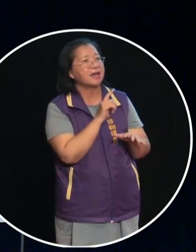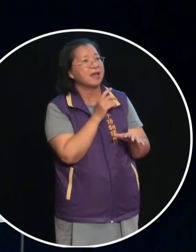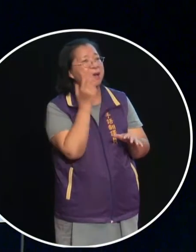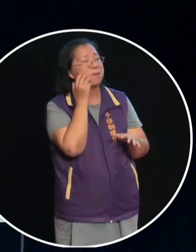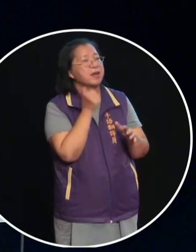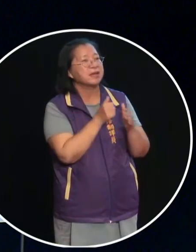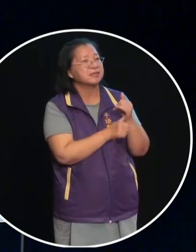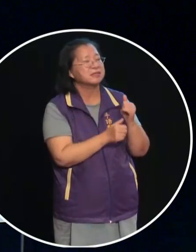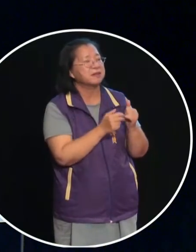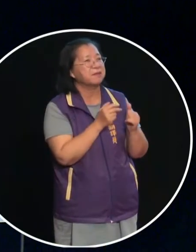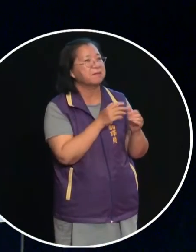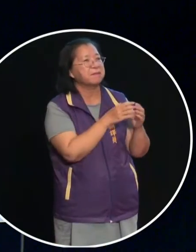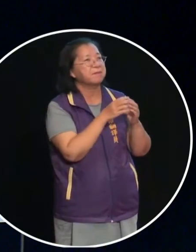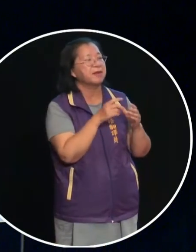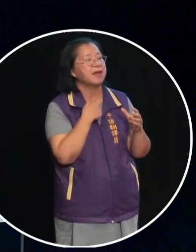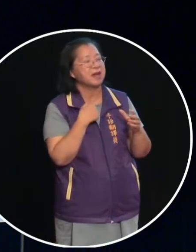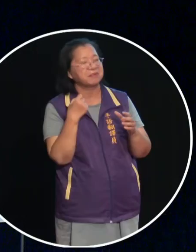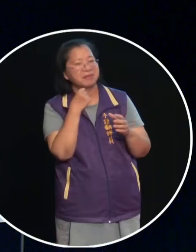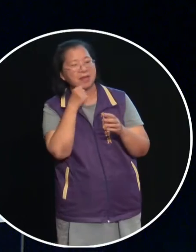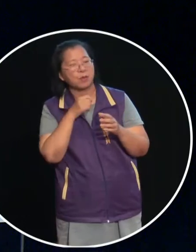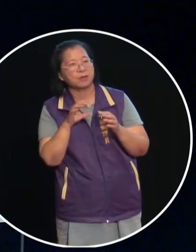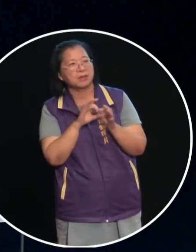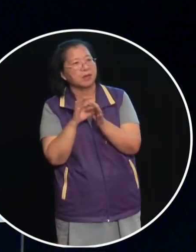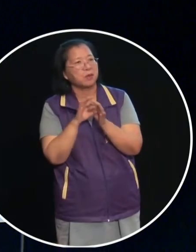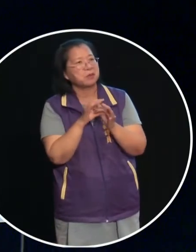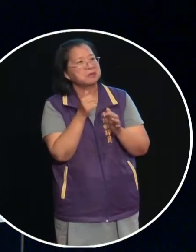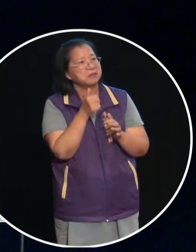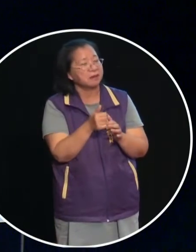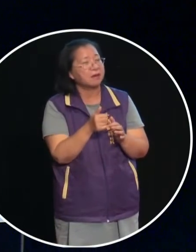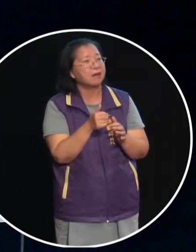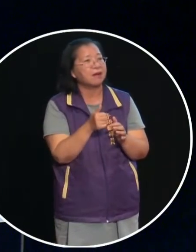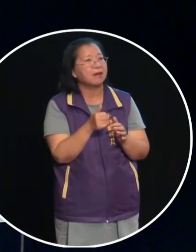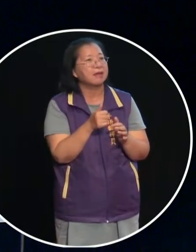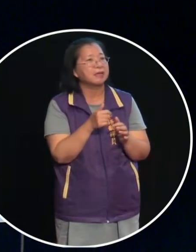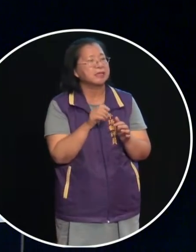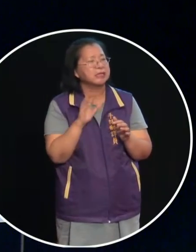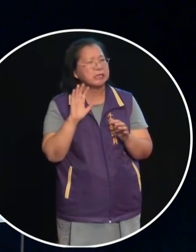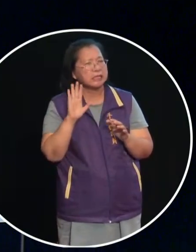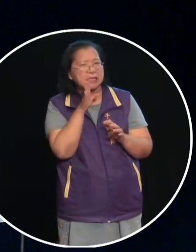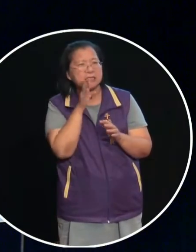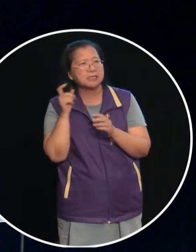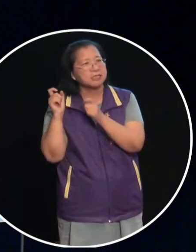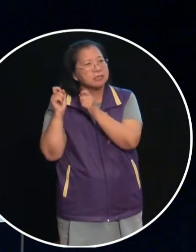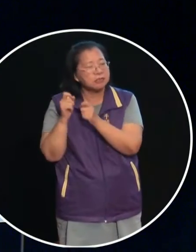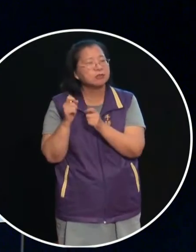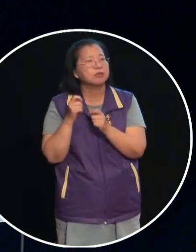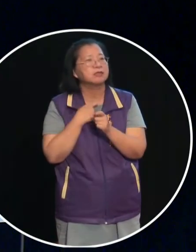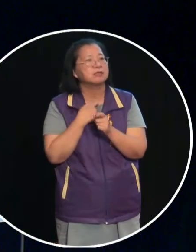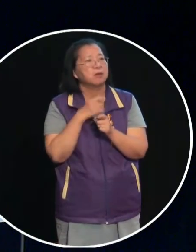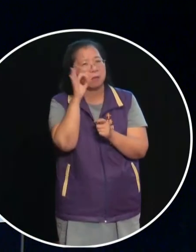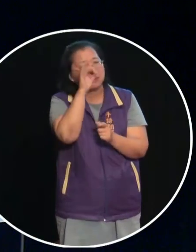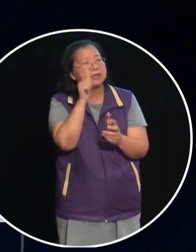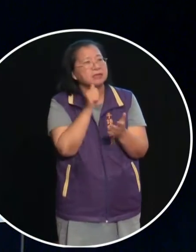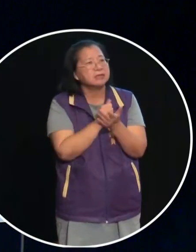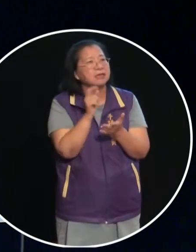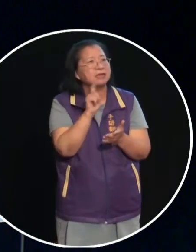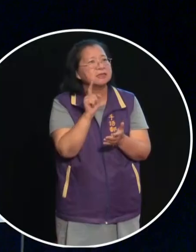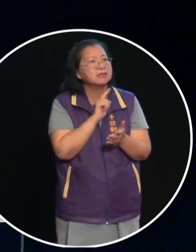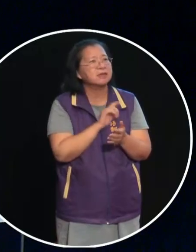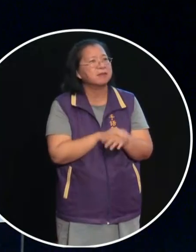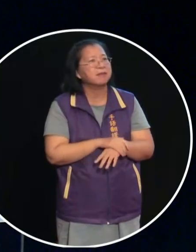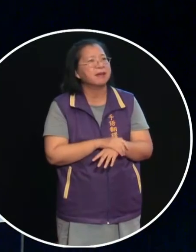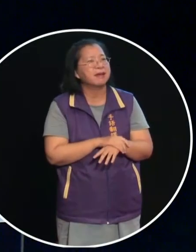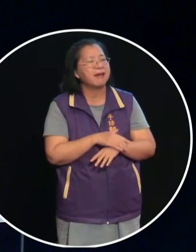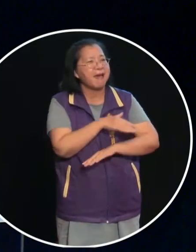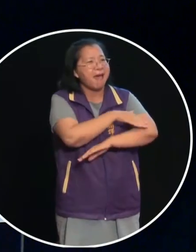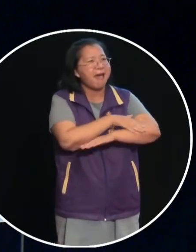跟台湾关系好像比较好，比较亲日。但是呢，最近 我们也找出来，岸田先生的